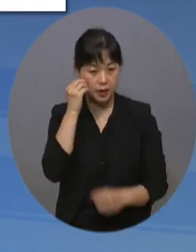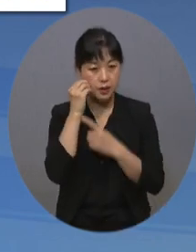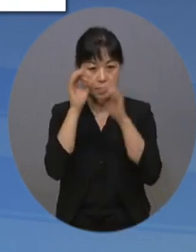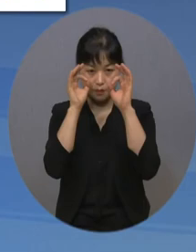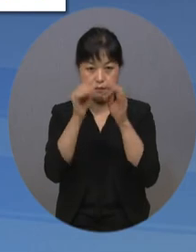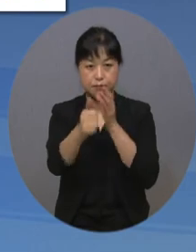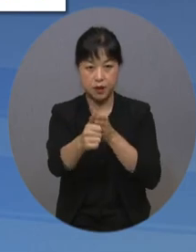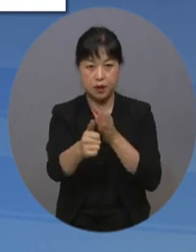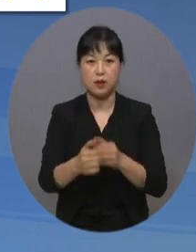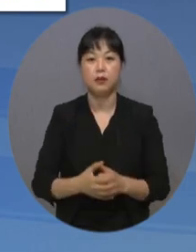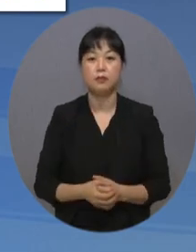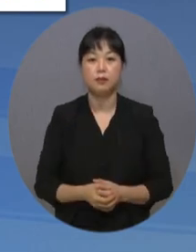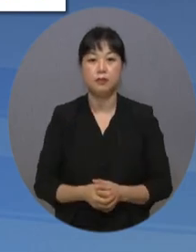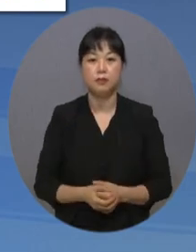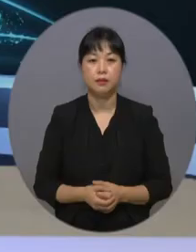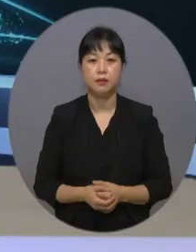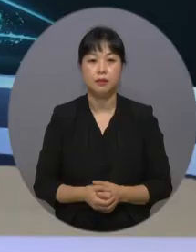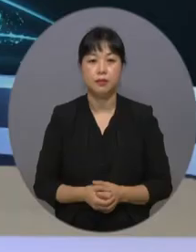있습니다.